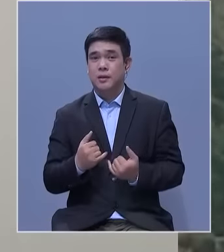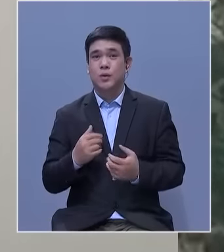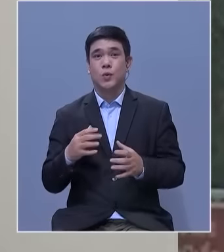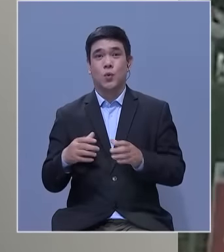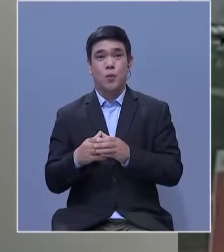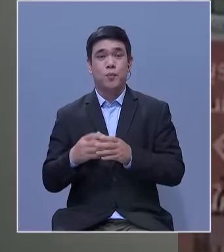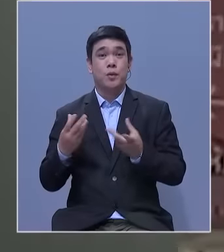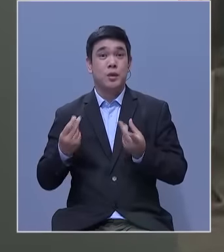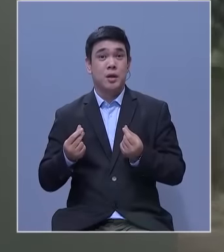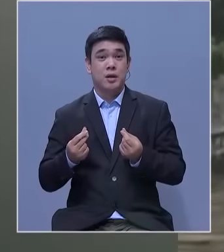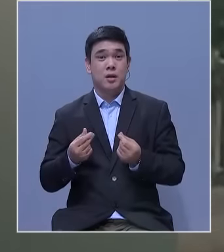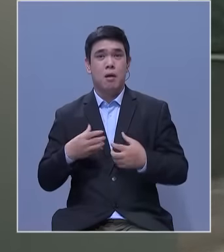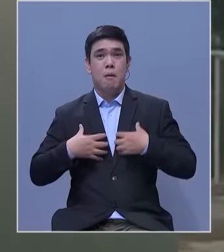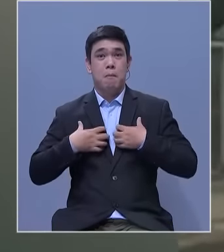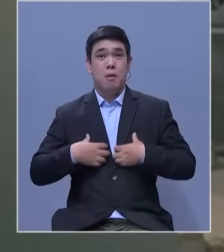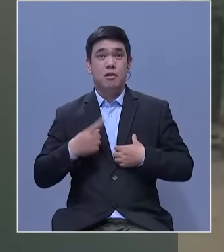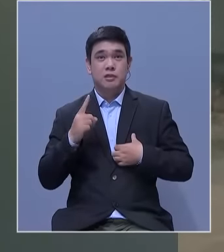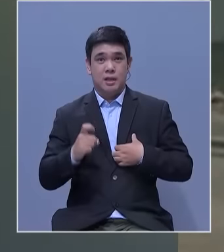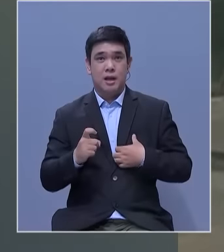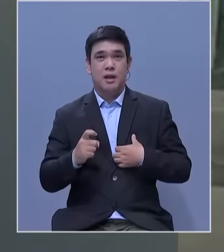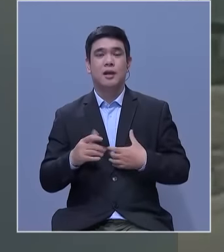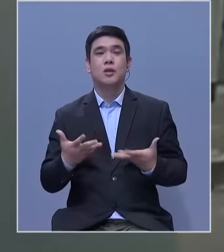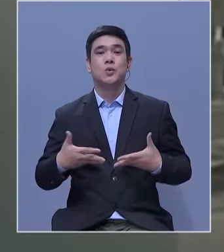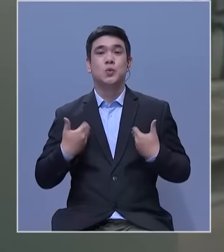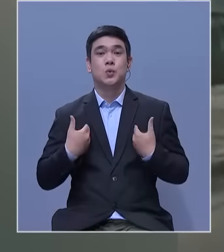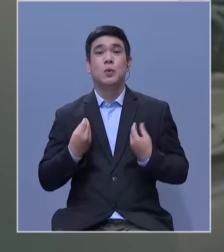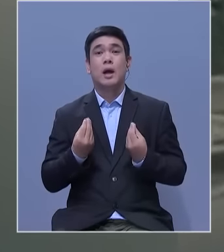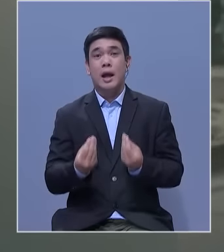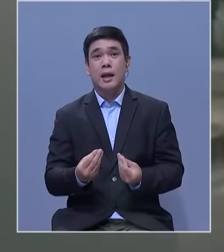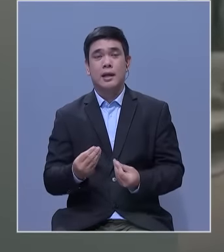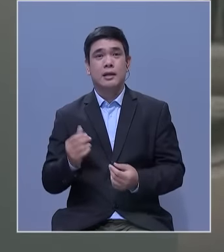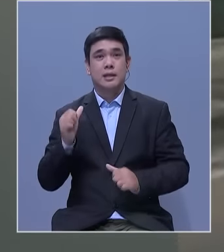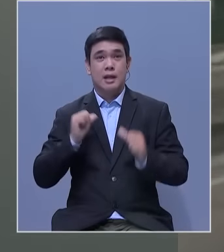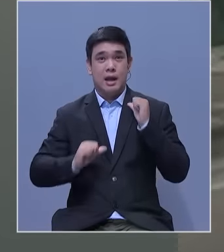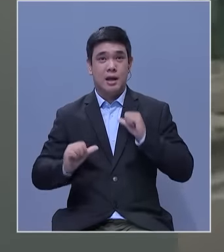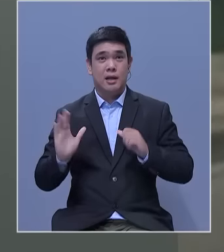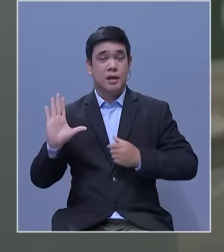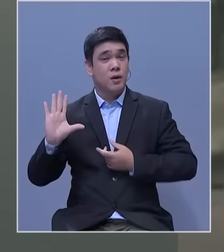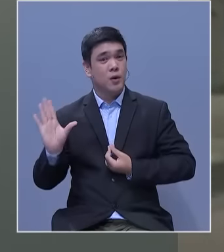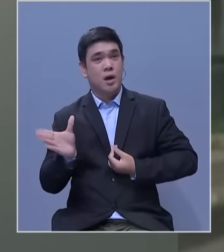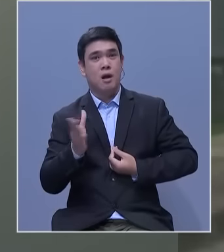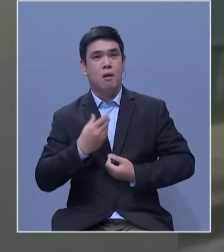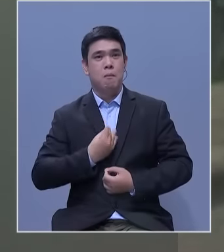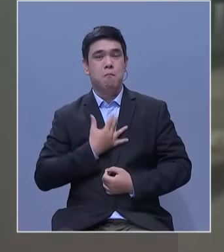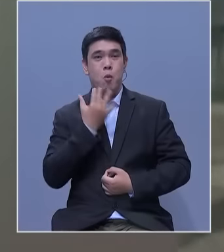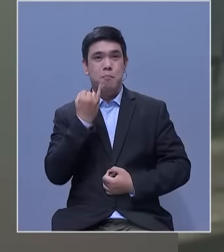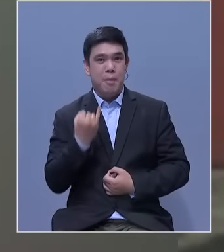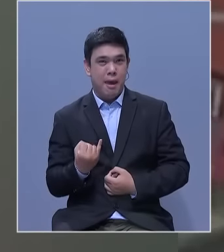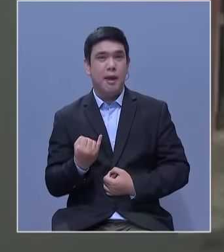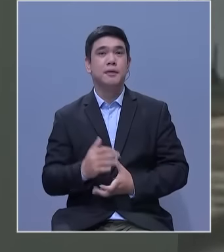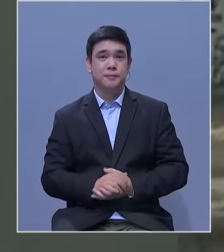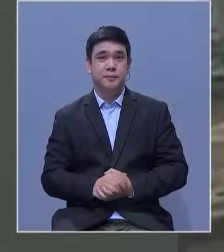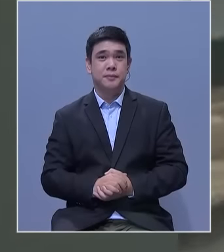ำชื่อดังปอดพังบันเทิงศิลป์สนุกสนานกับลิเกชื่อดังคณะภูมิแพ้นาฏศิ